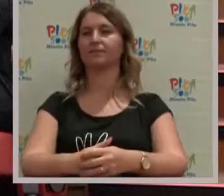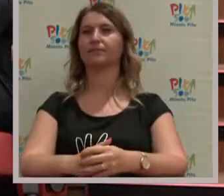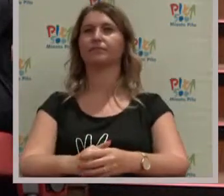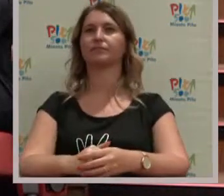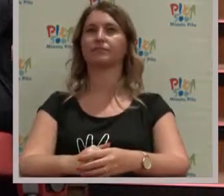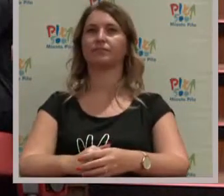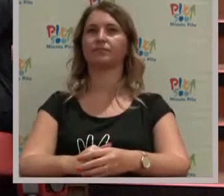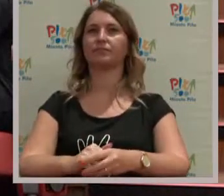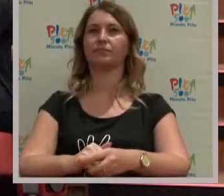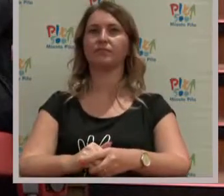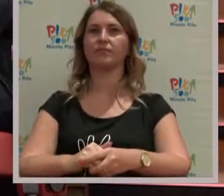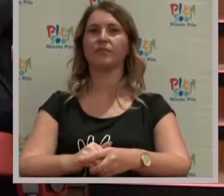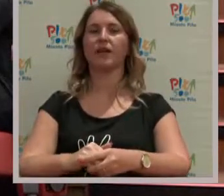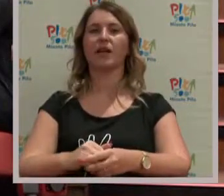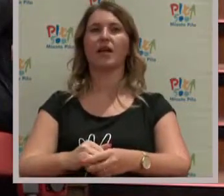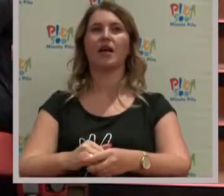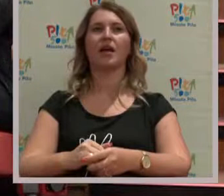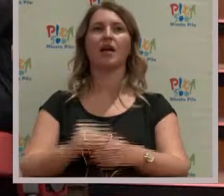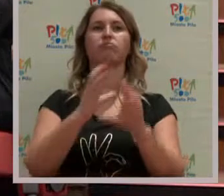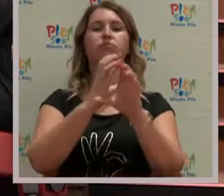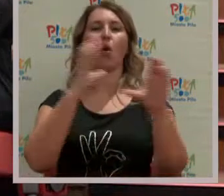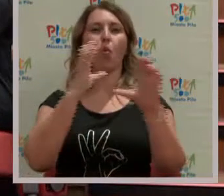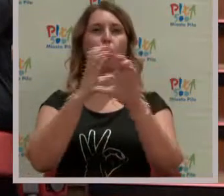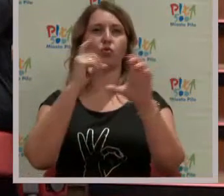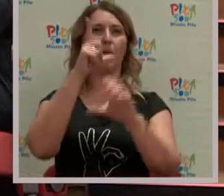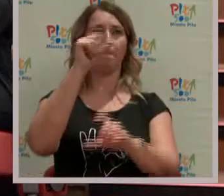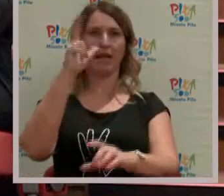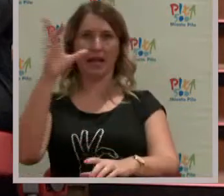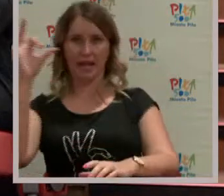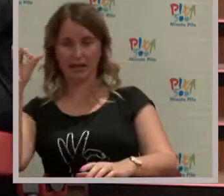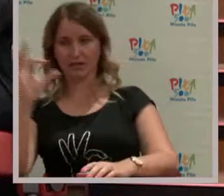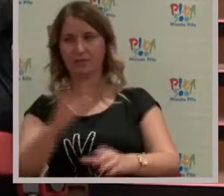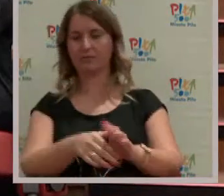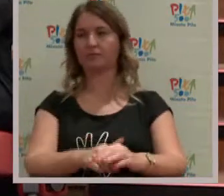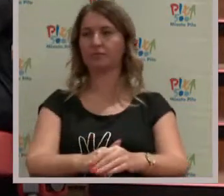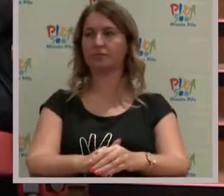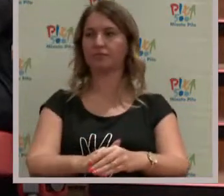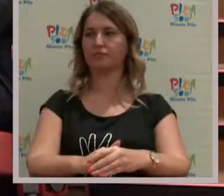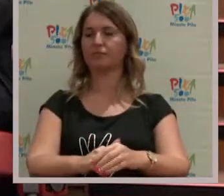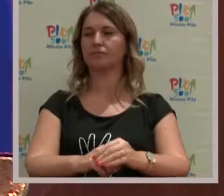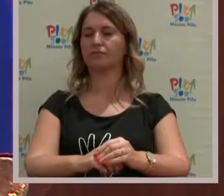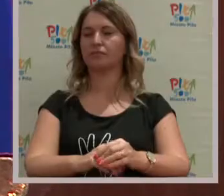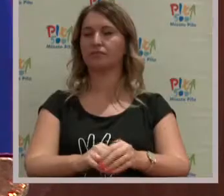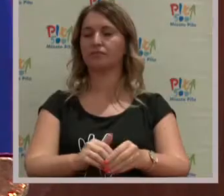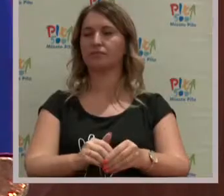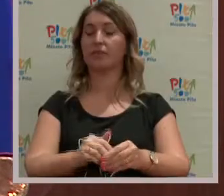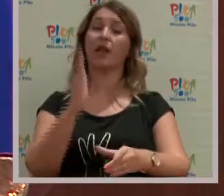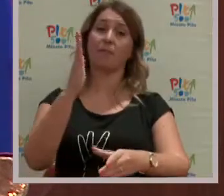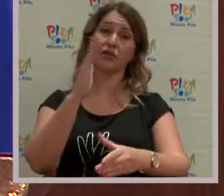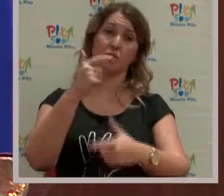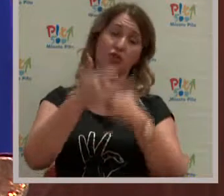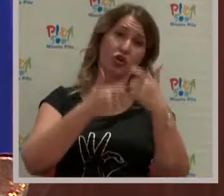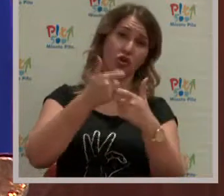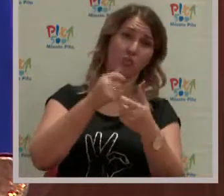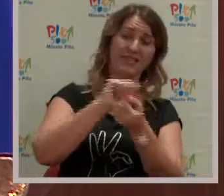Dworzec PKS będzie mógł być przeistoczony w ten teren